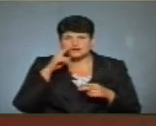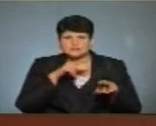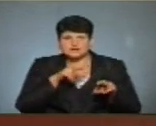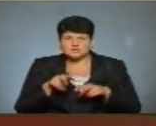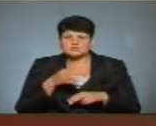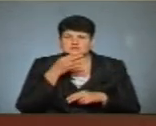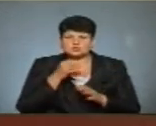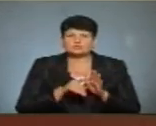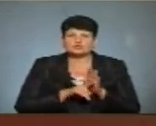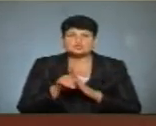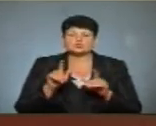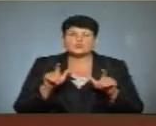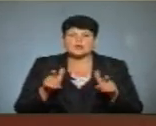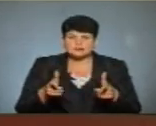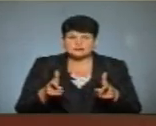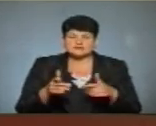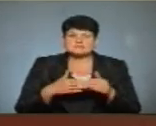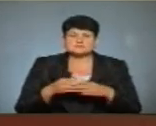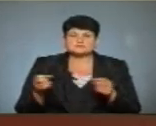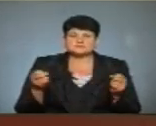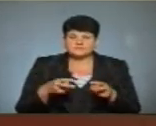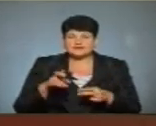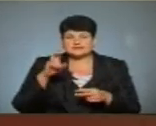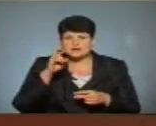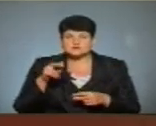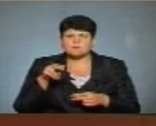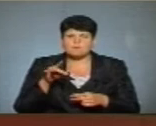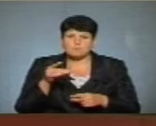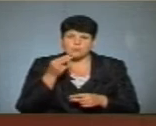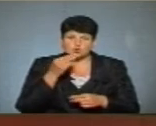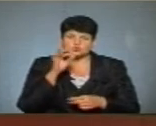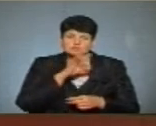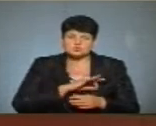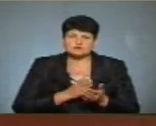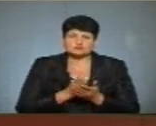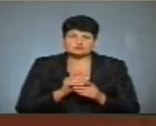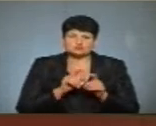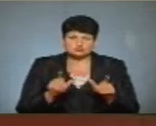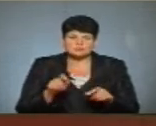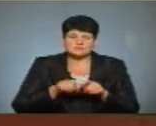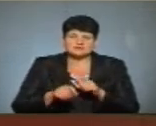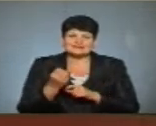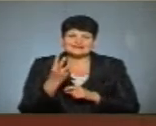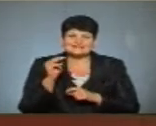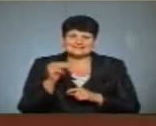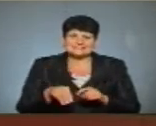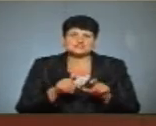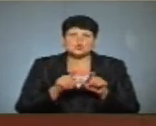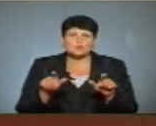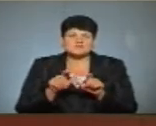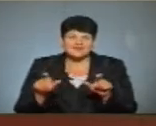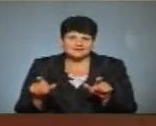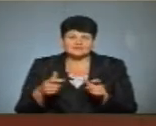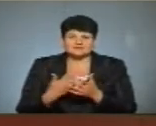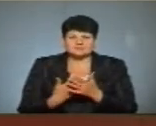що від початку карантину фахівцями Держпродспоживслужби було перевірено більше 13 тисяч об'єктів і